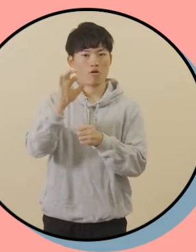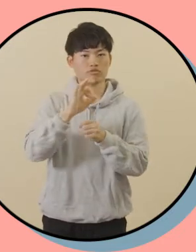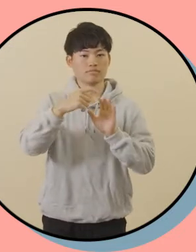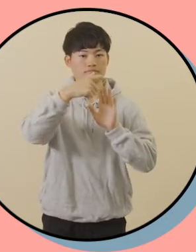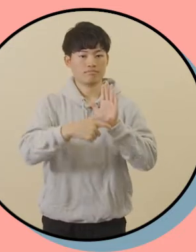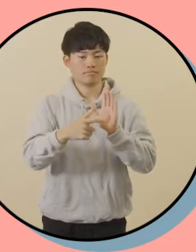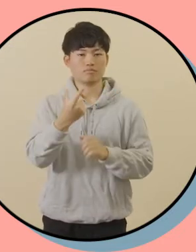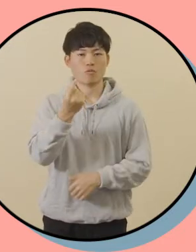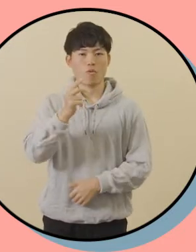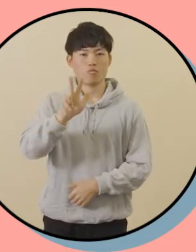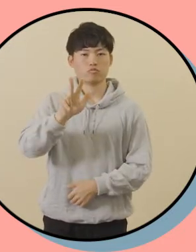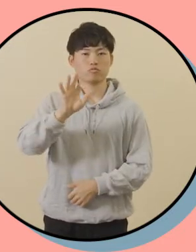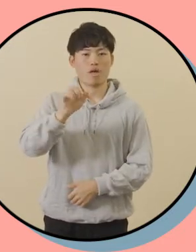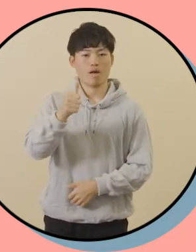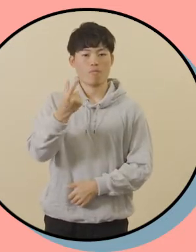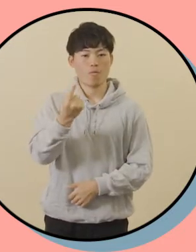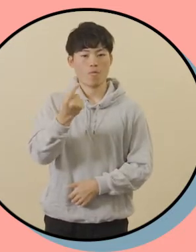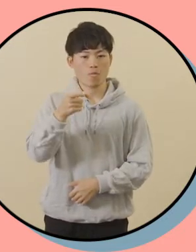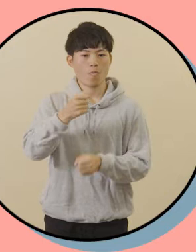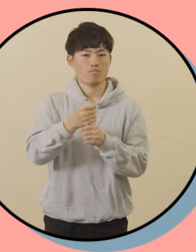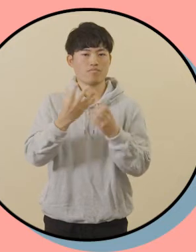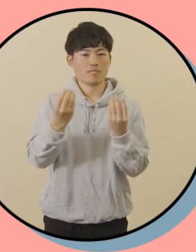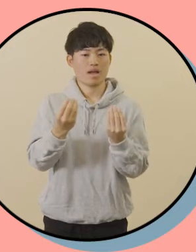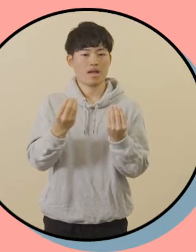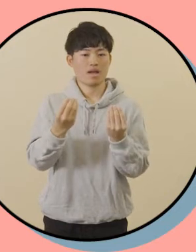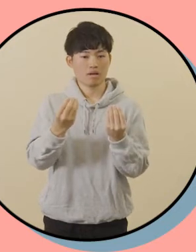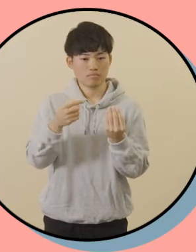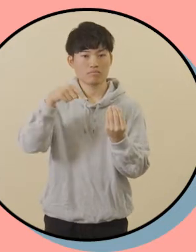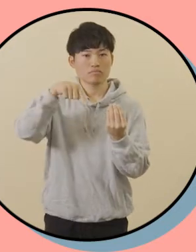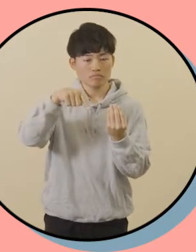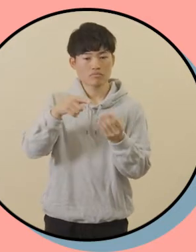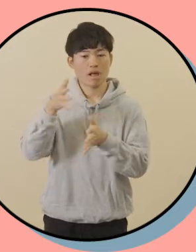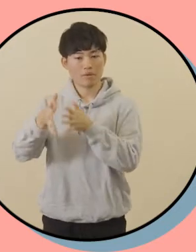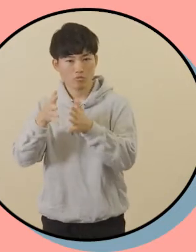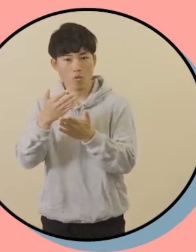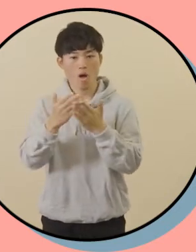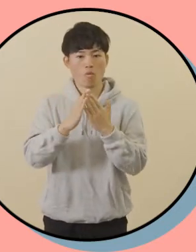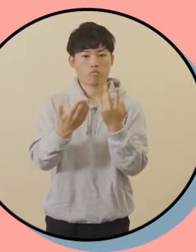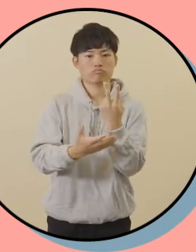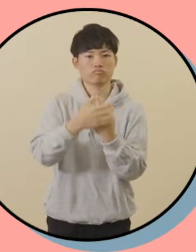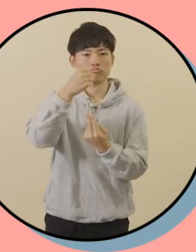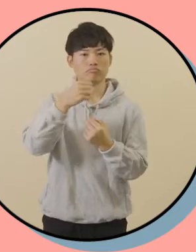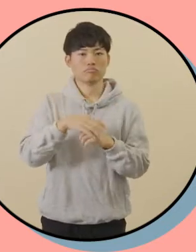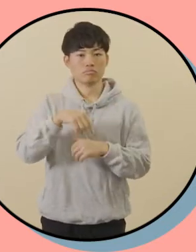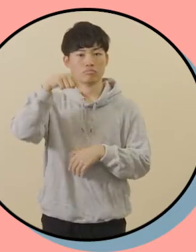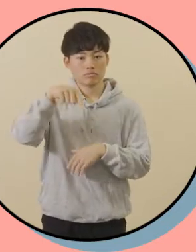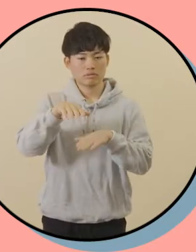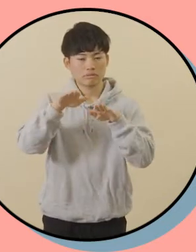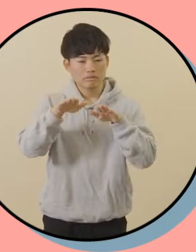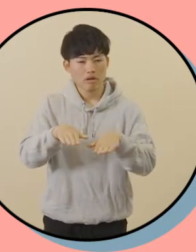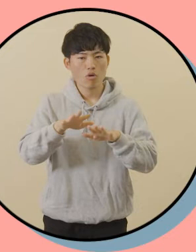品を作りました。こちらがですね、アニメーションと、実は絵本というものの二本立てになっておりまして、ここ